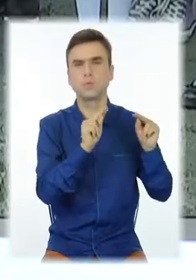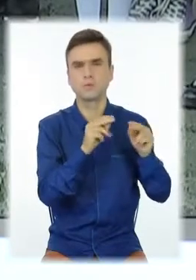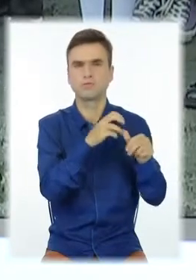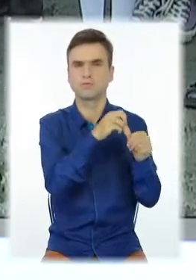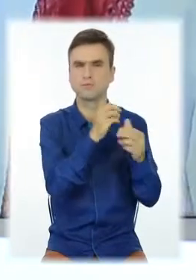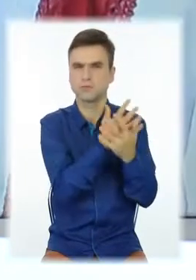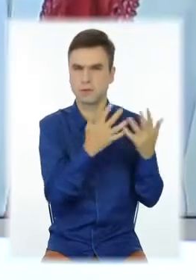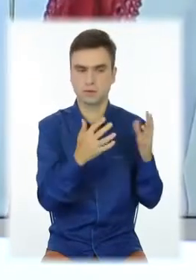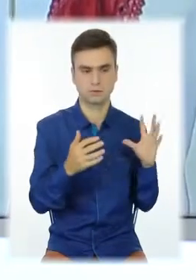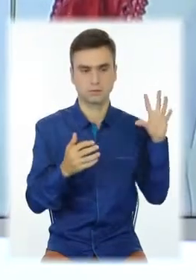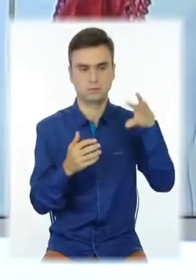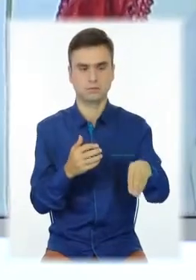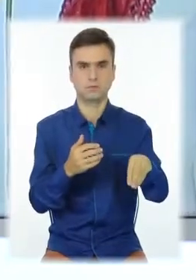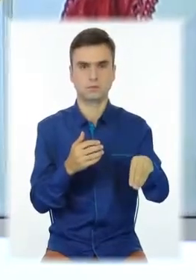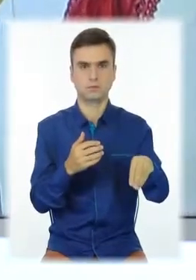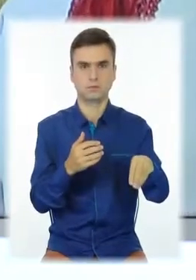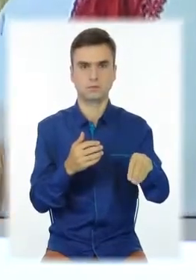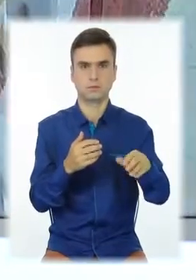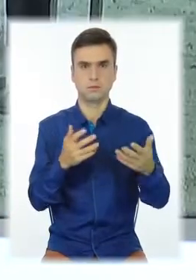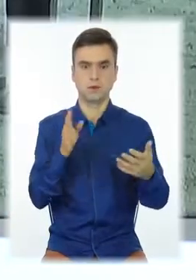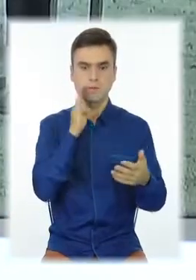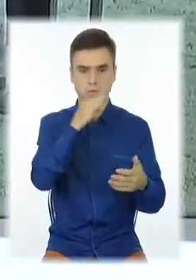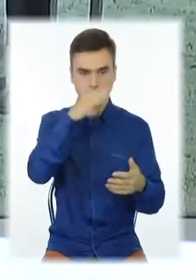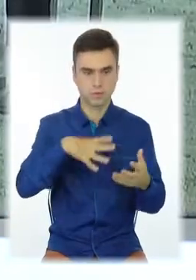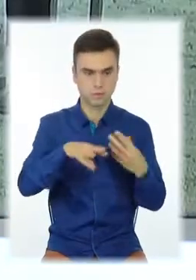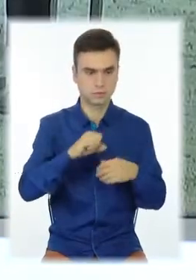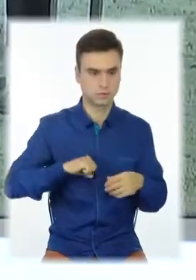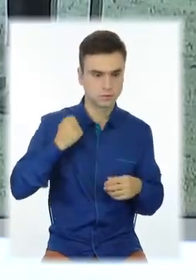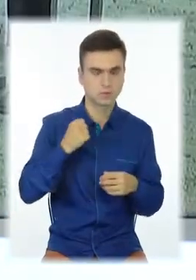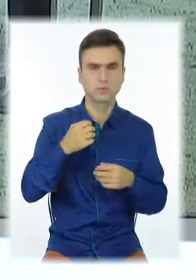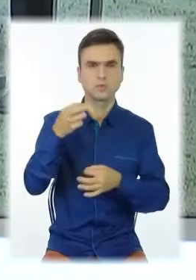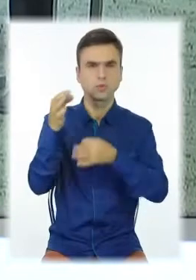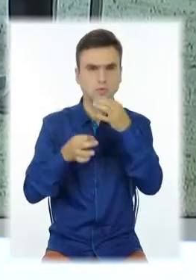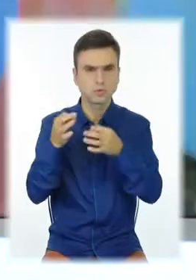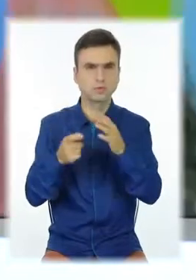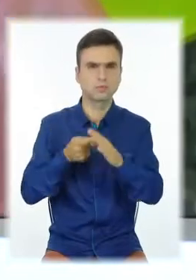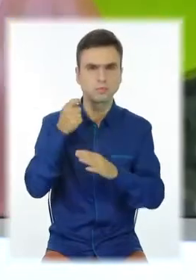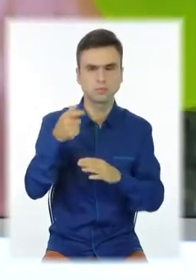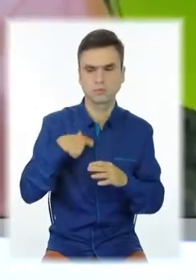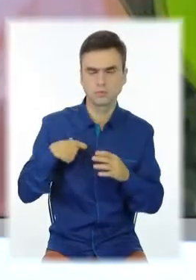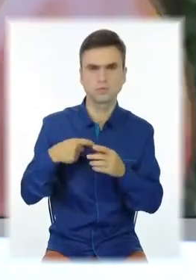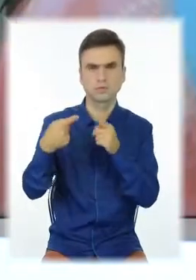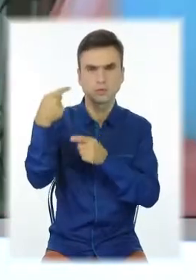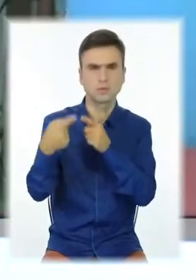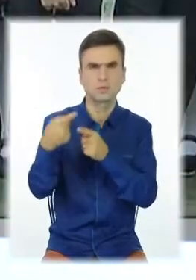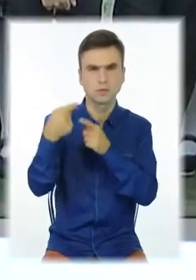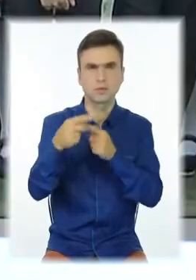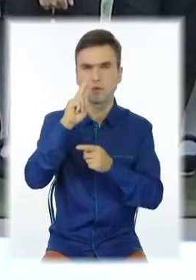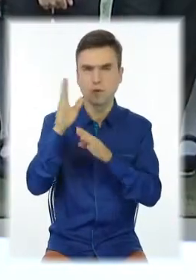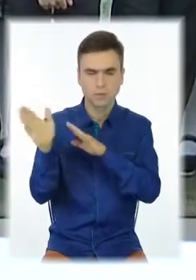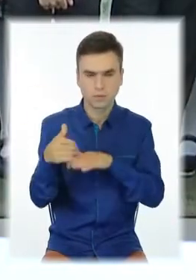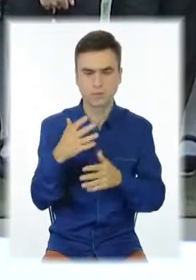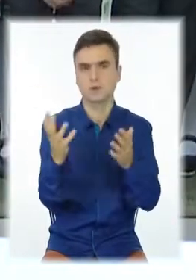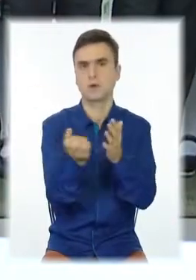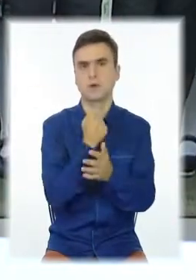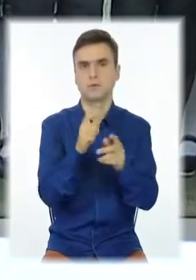міської райради. Батьки учнів судилися з чиновниками 2 роки і ось у квітні домоглися, аби будівлю повернули школярам.